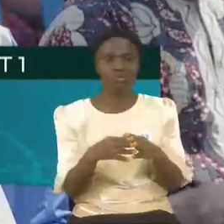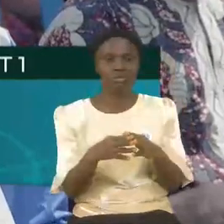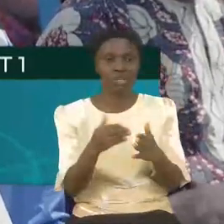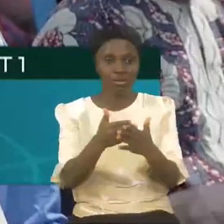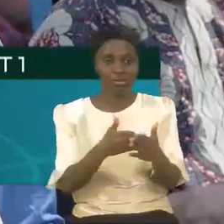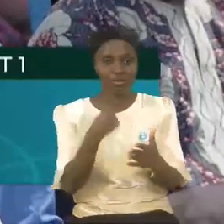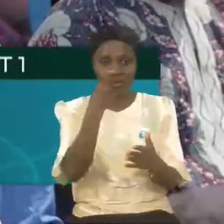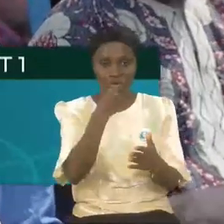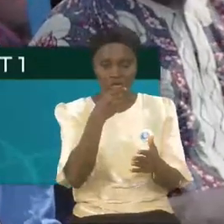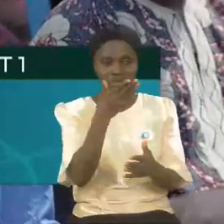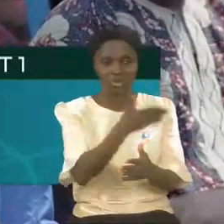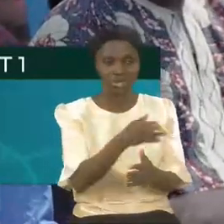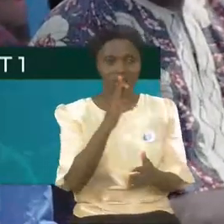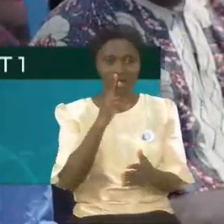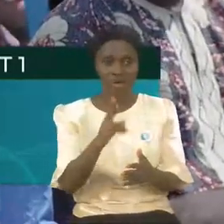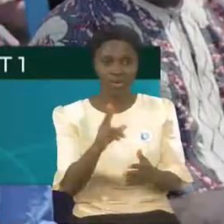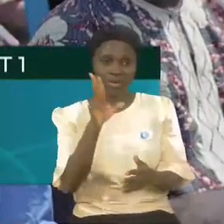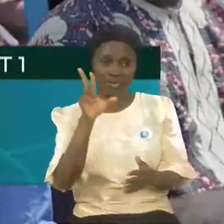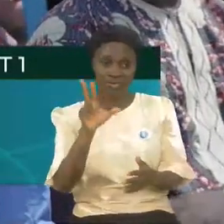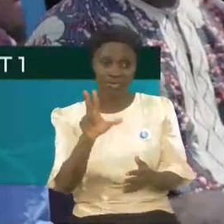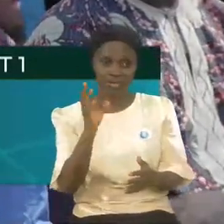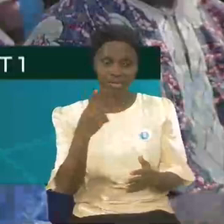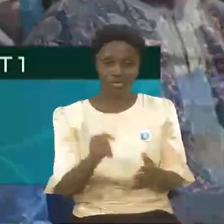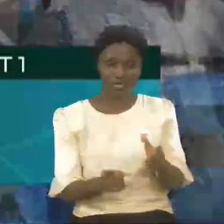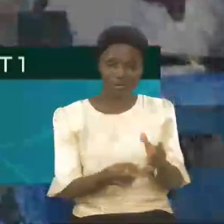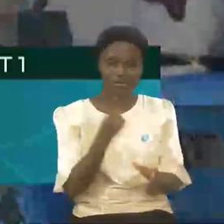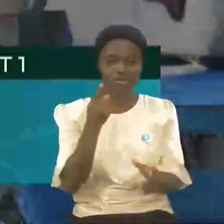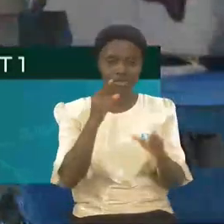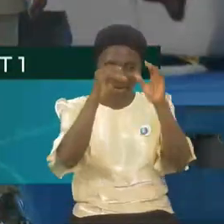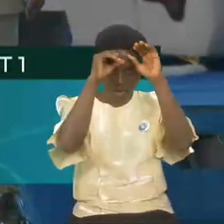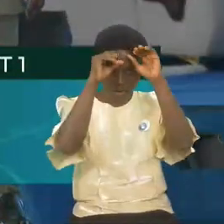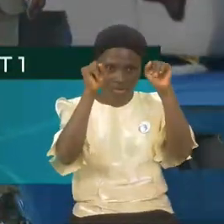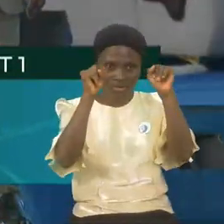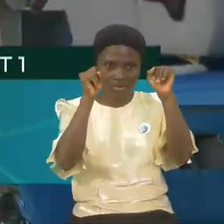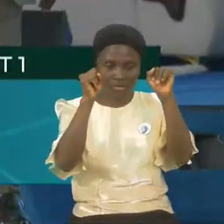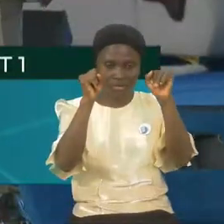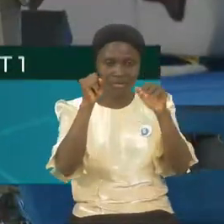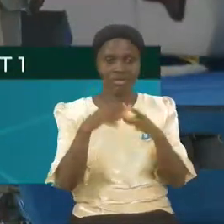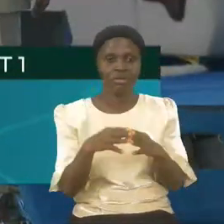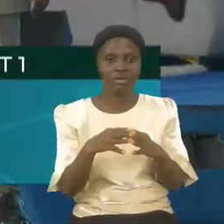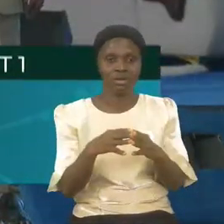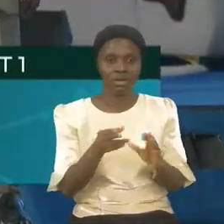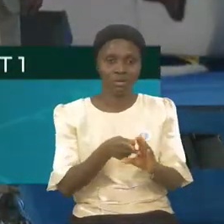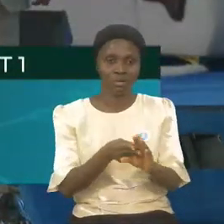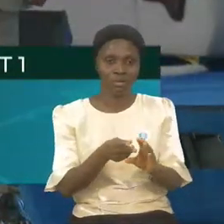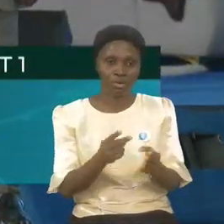conne sortie du milieu de lait c'est l'Antéchrist et trois des premières